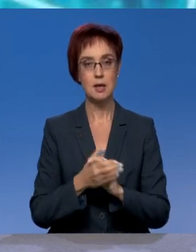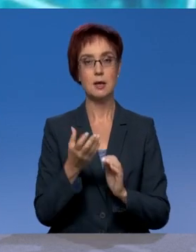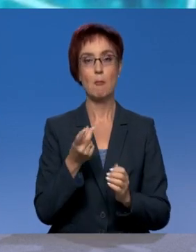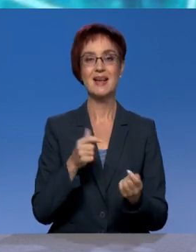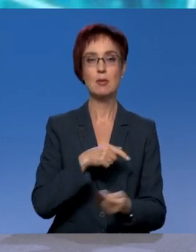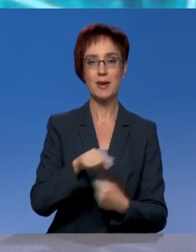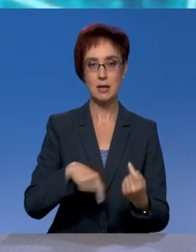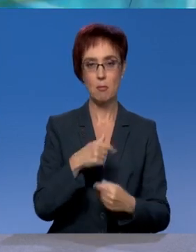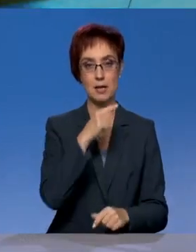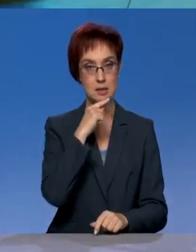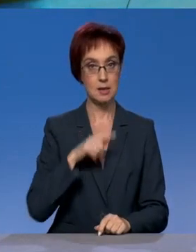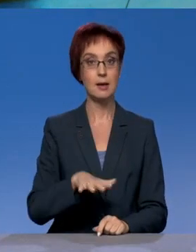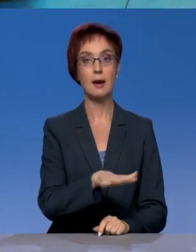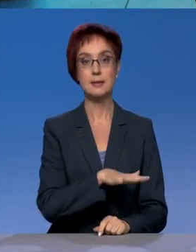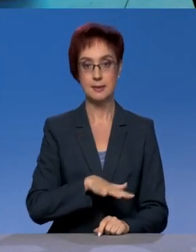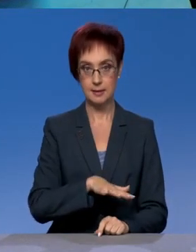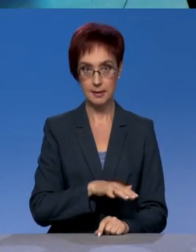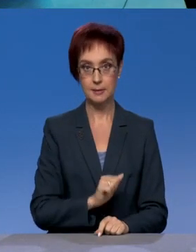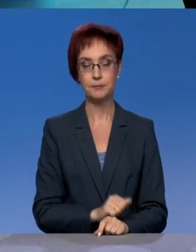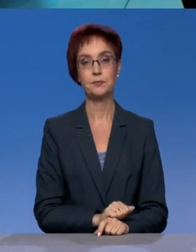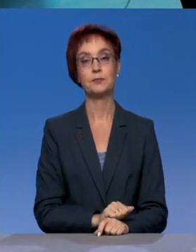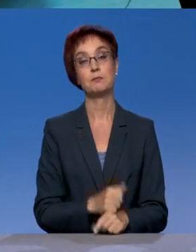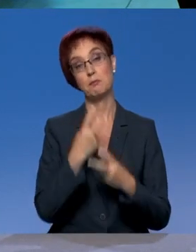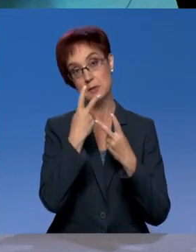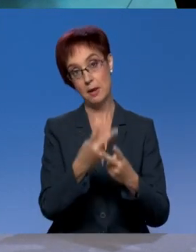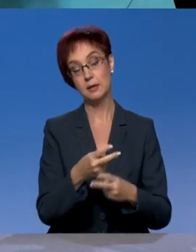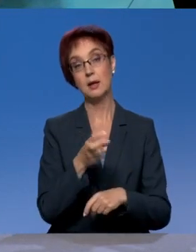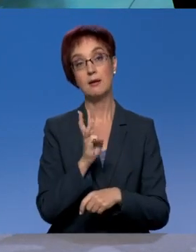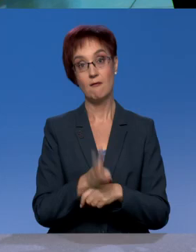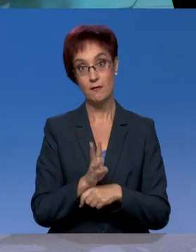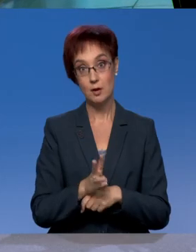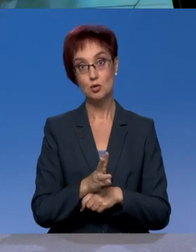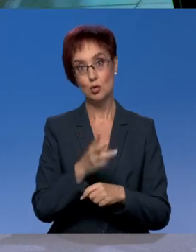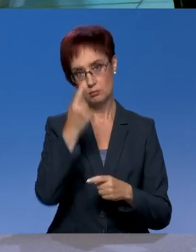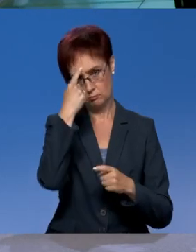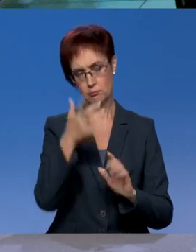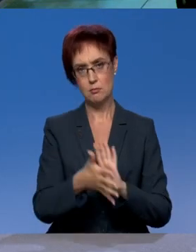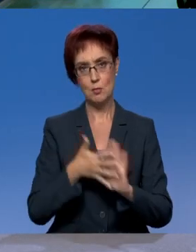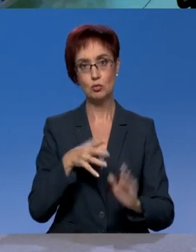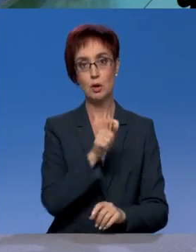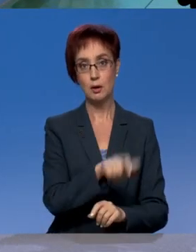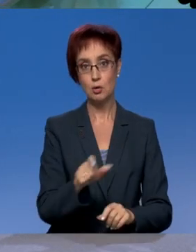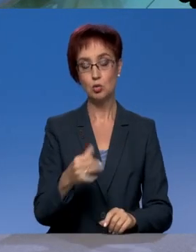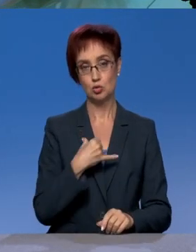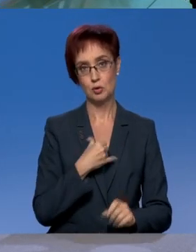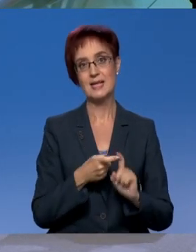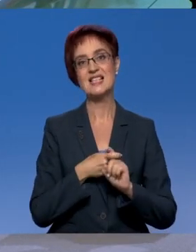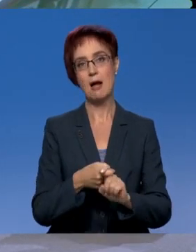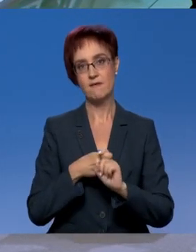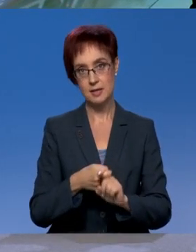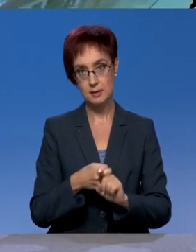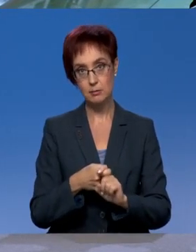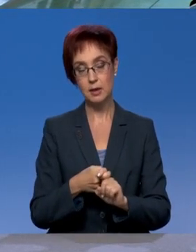нами. Здравствуйте. Посмотрели стриток и поняли, что люди у нас, в принципе, зависимы. Деваться некуда. То есть, если ты хочешь работать, ты зависим от своего работодателя.